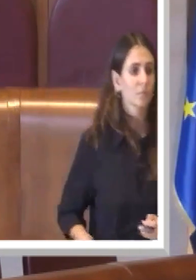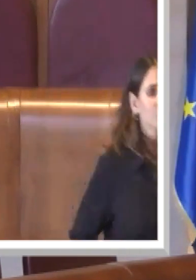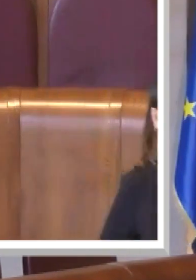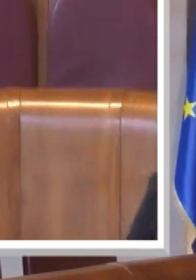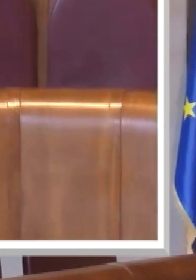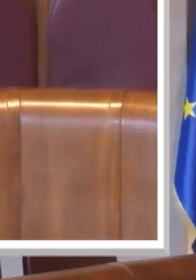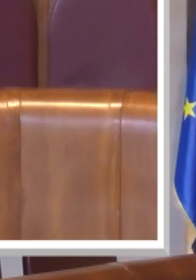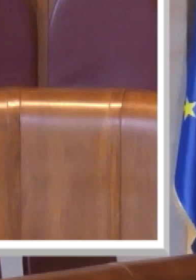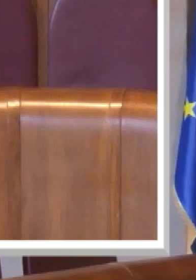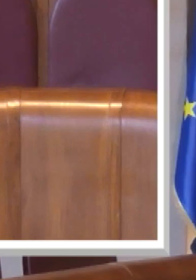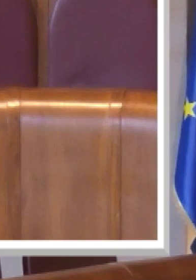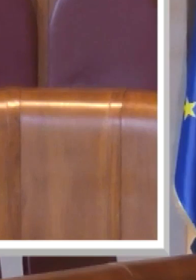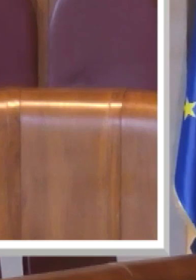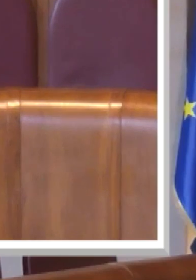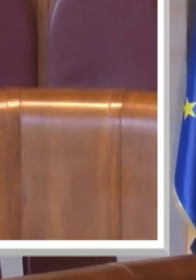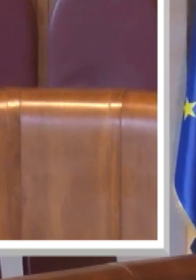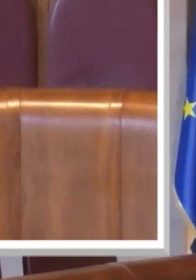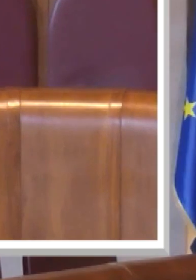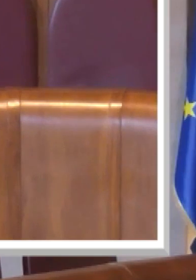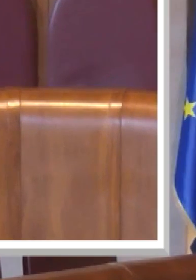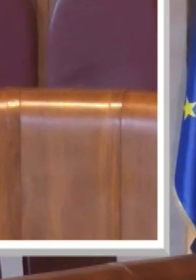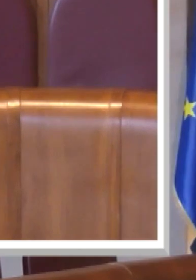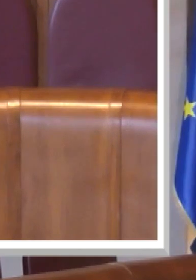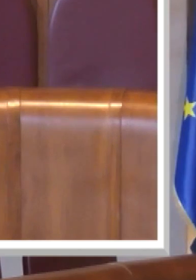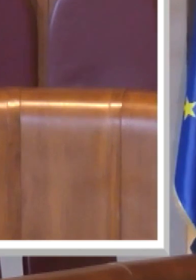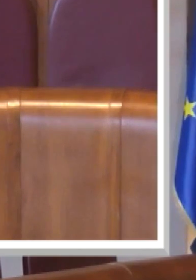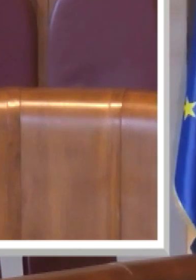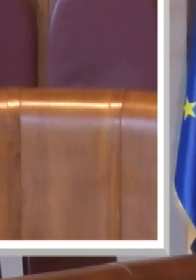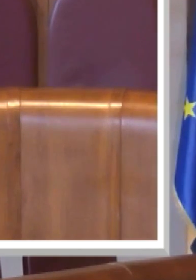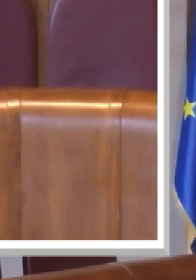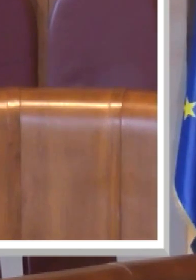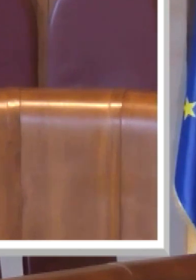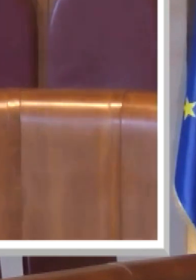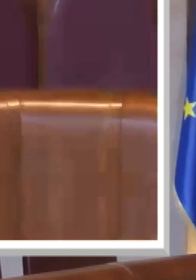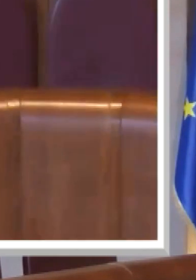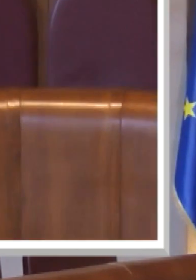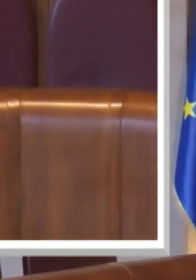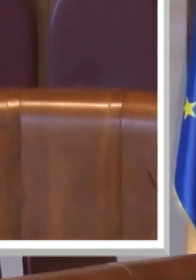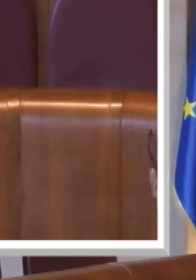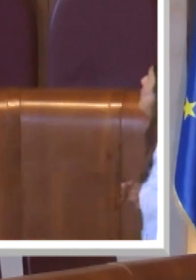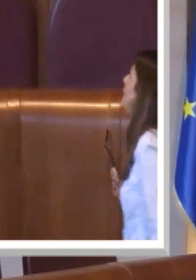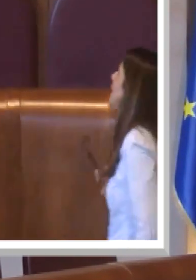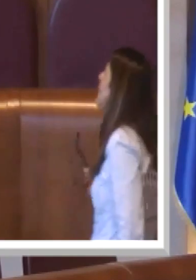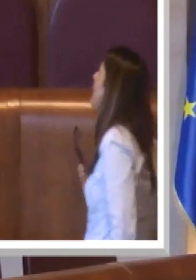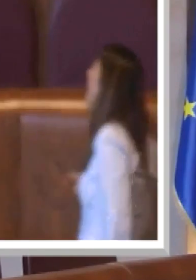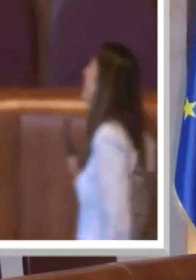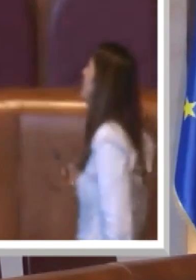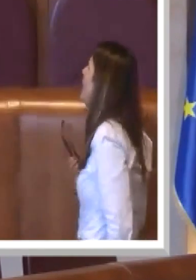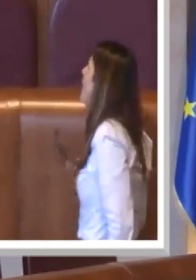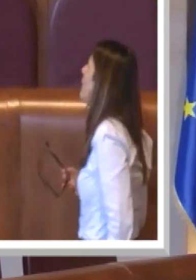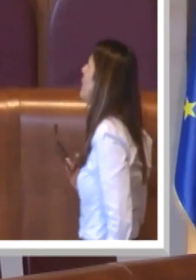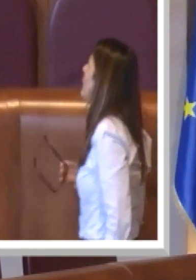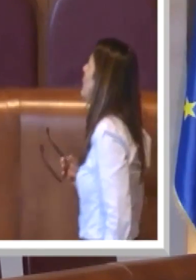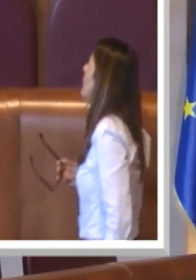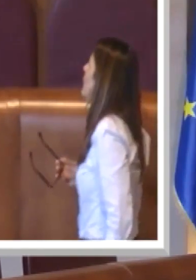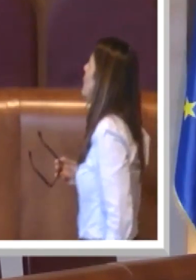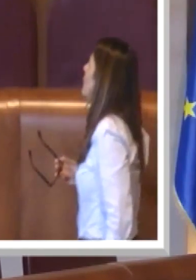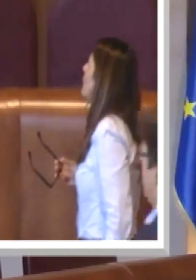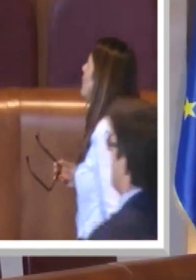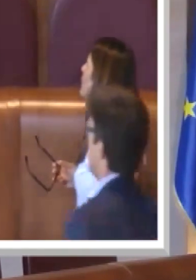Capitale, capitanati dal presidente, sono entrati in aula e pretendevano di essere ascoltati per un tema, una criticità